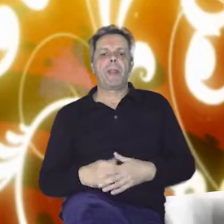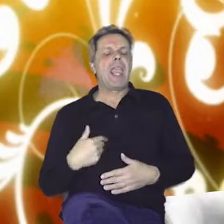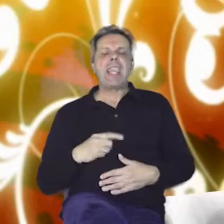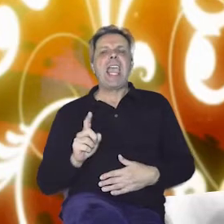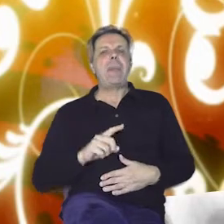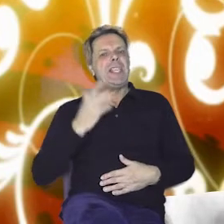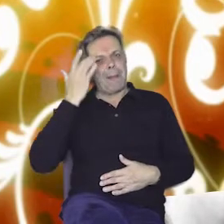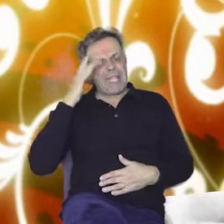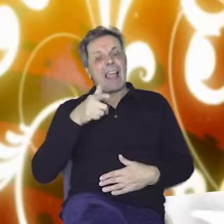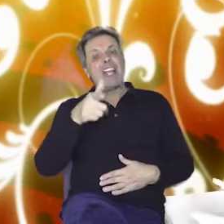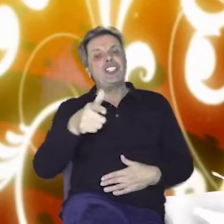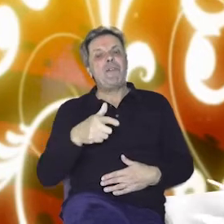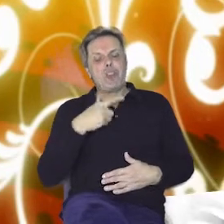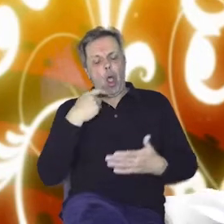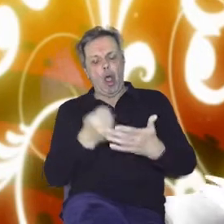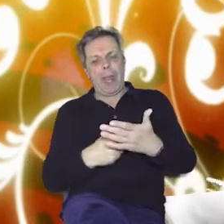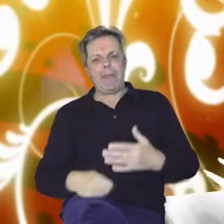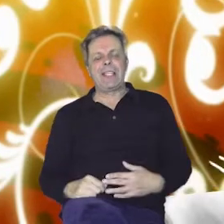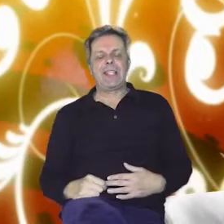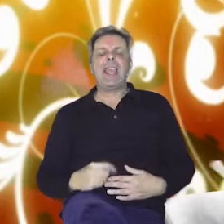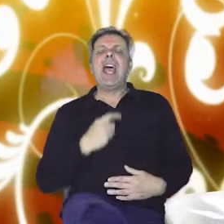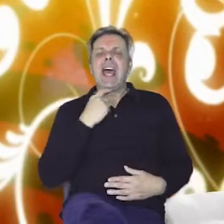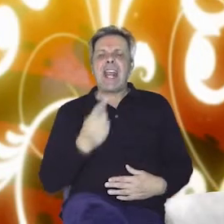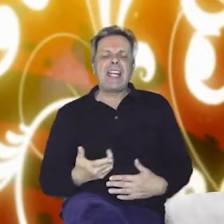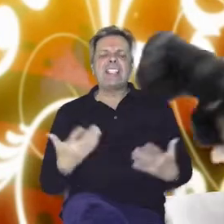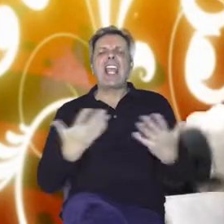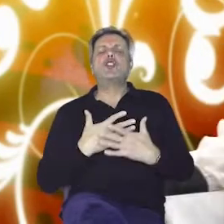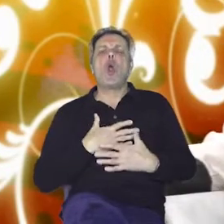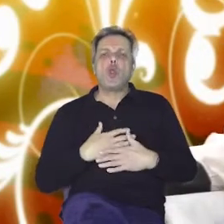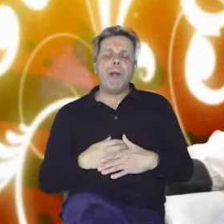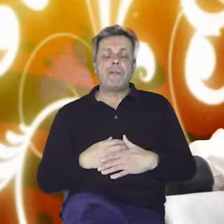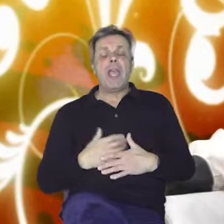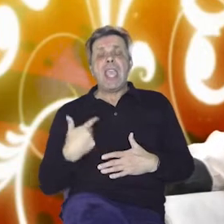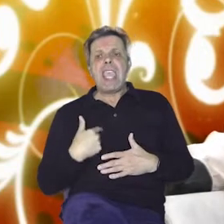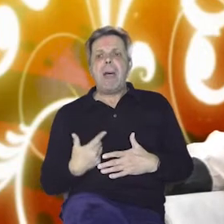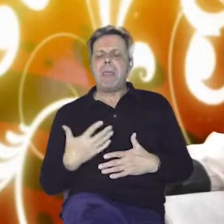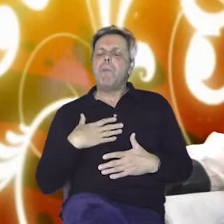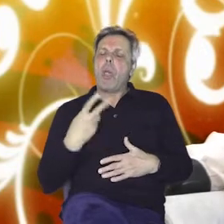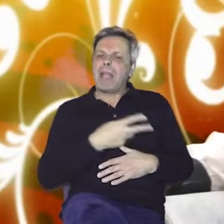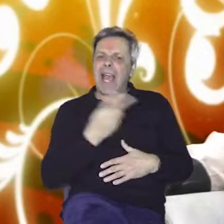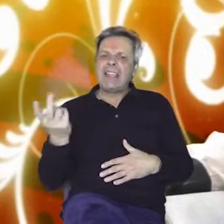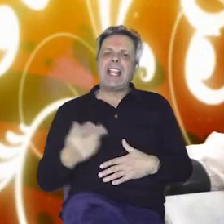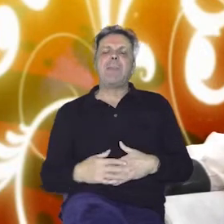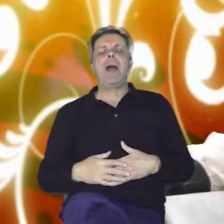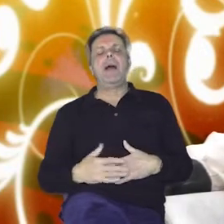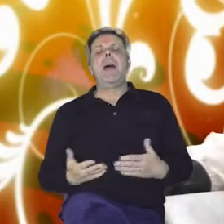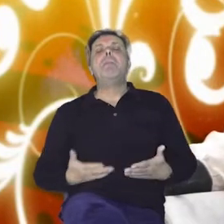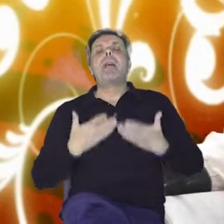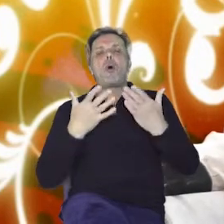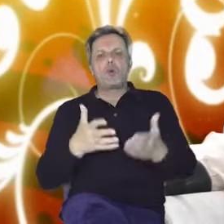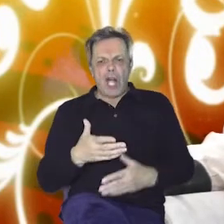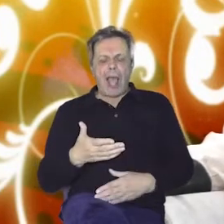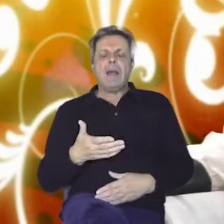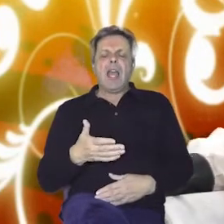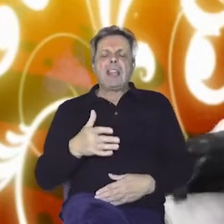je ljubav, ali evo, rekli ste šta je ljubav, pa eto, ja bi mojim gledateljima vrlo rado preporučila da uzmu knjigu